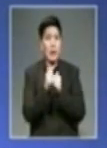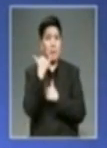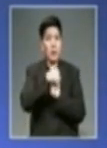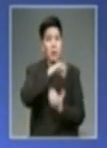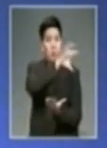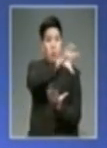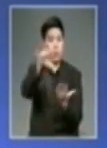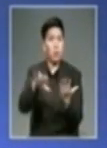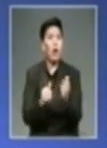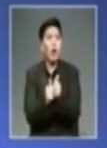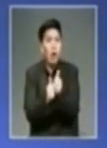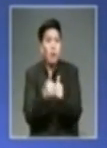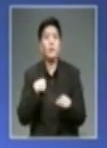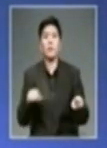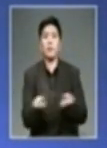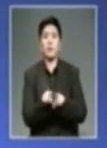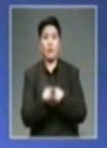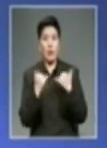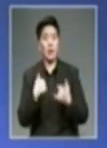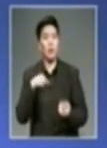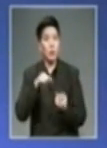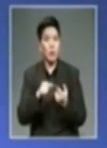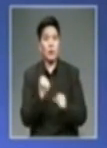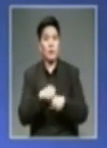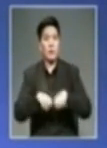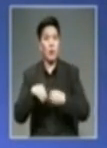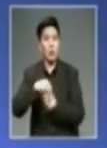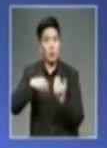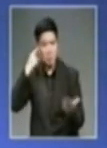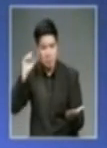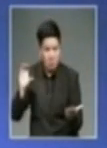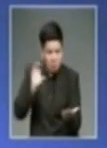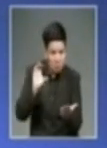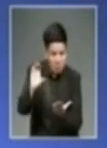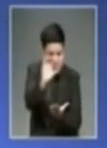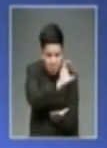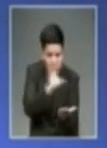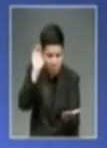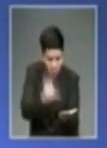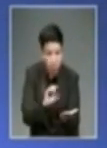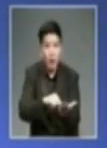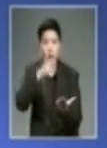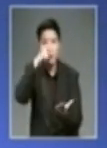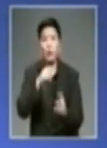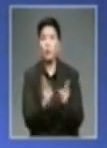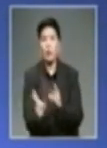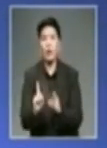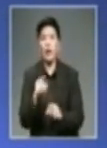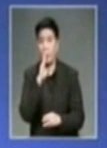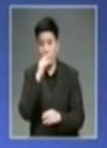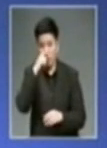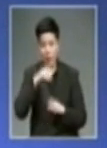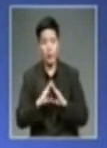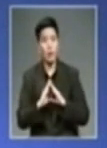ก็ให้สิทธิประโยชน์มากมายนะครับมีผลต่อการดำเนินการธุรกิจของผู้ประกอบการสิ่งสำคัญที่สุดถ้าเราทำให้ประเทศเราสง